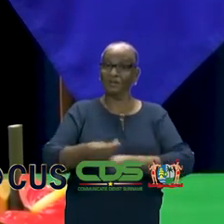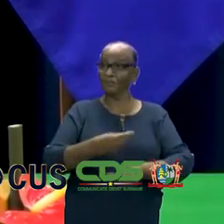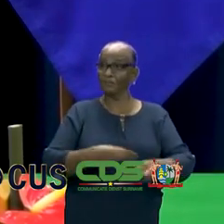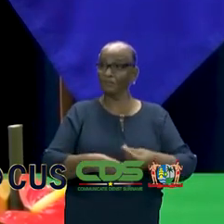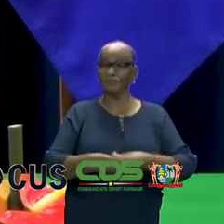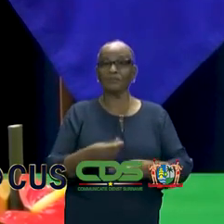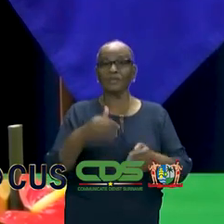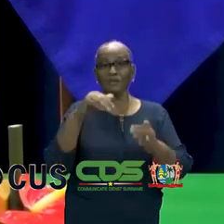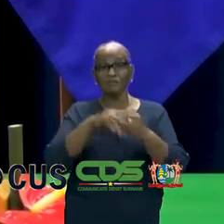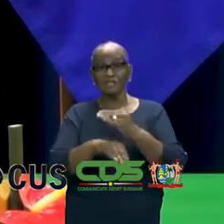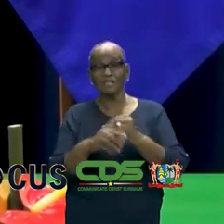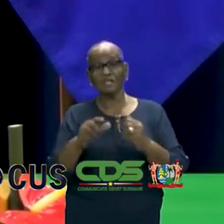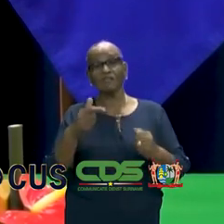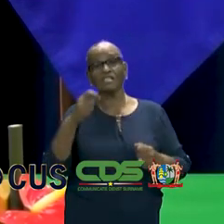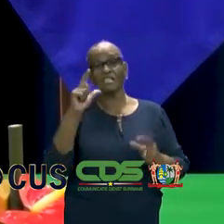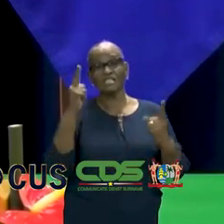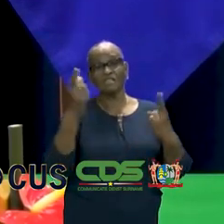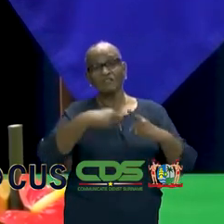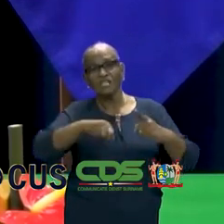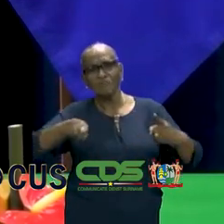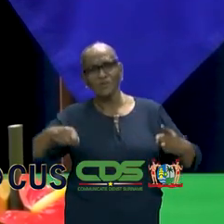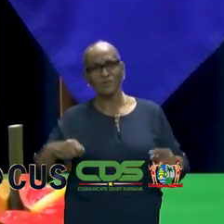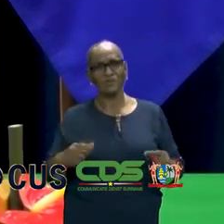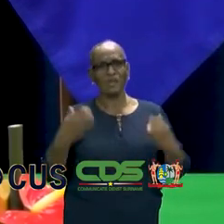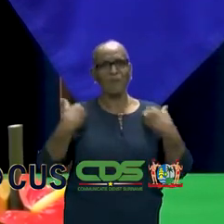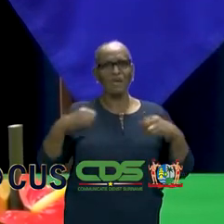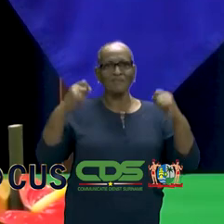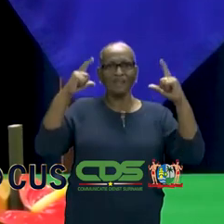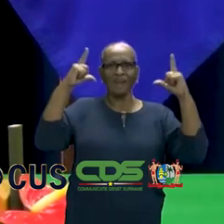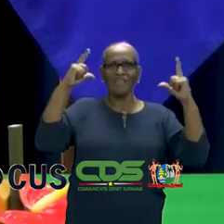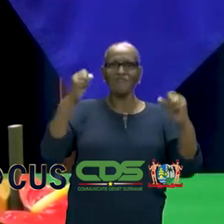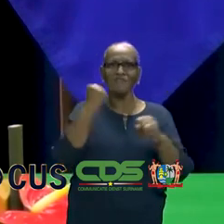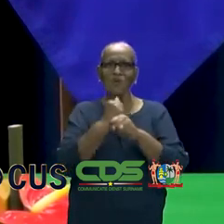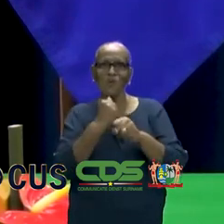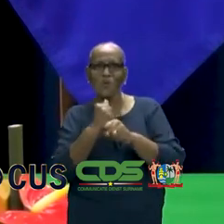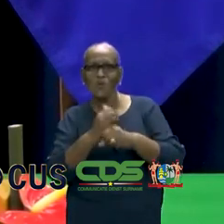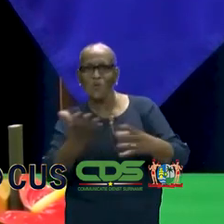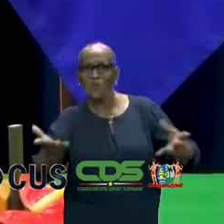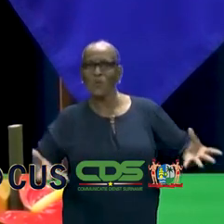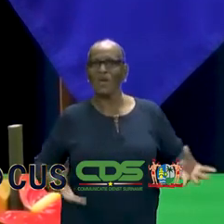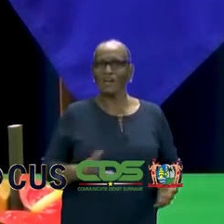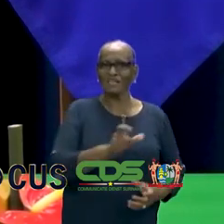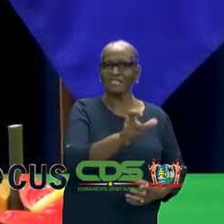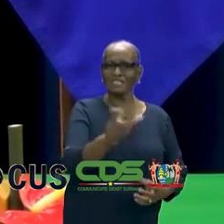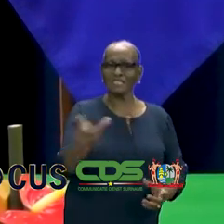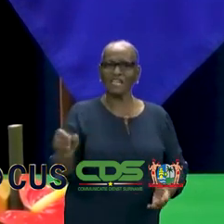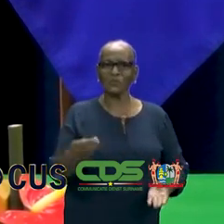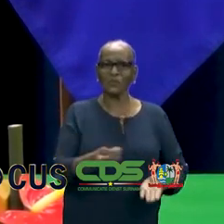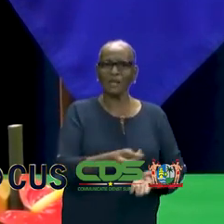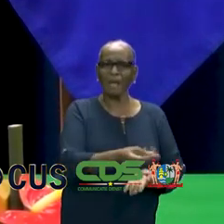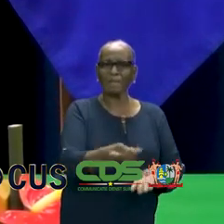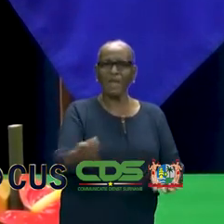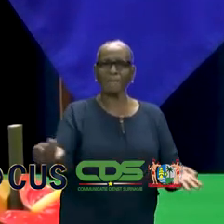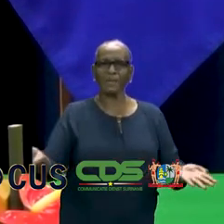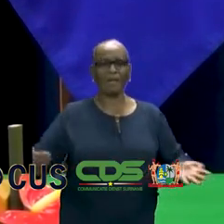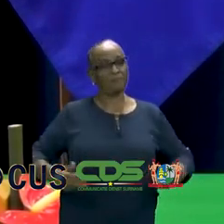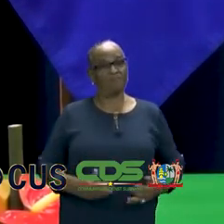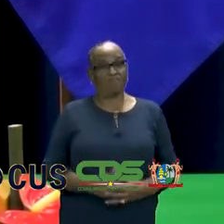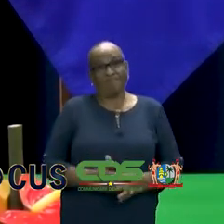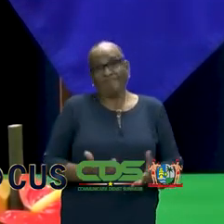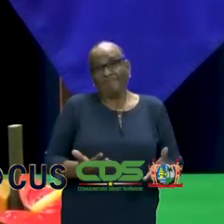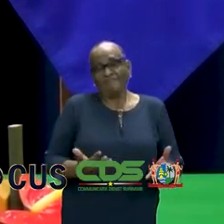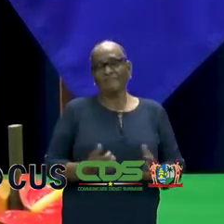17 miljoen ga je ook opleving krijgen van de economie, van die werkgelegenheid in die sectoren waar het geïnvesteerd zal